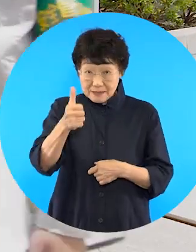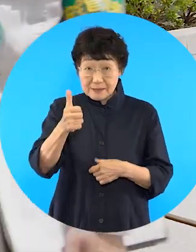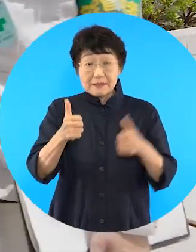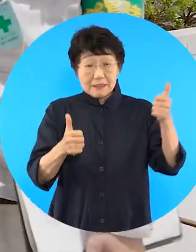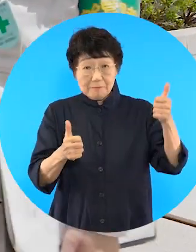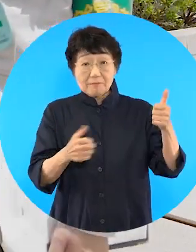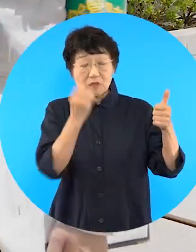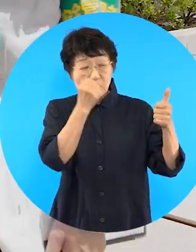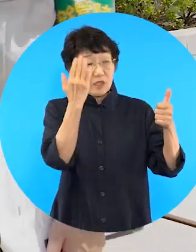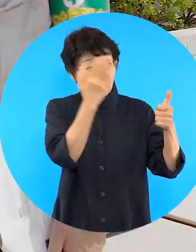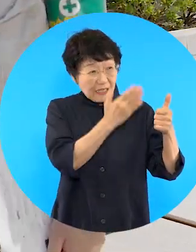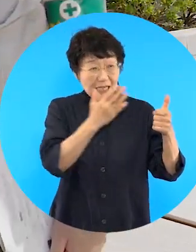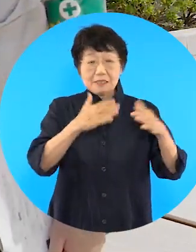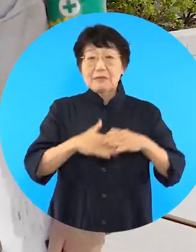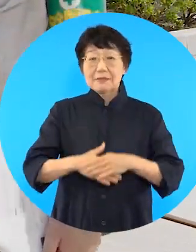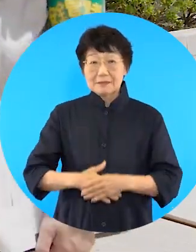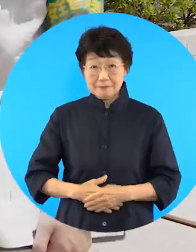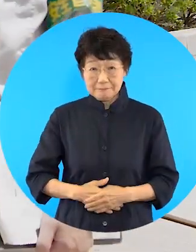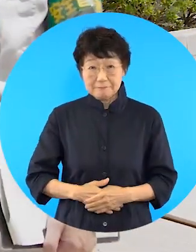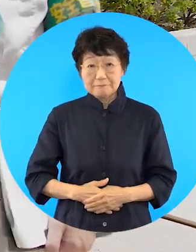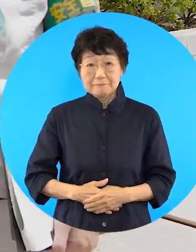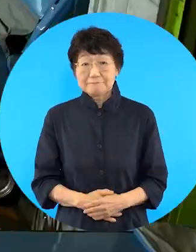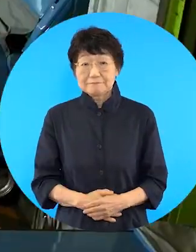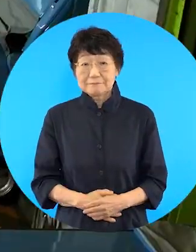ぞよろしくお願いします。 はい、よろしくお願いいたします。